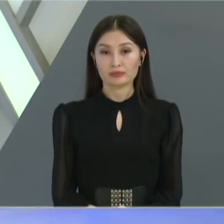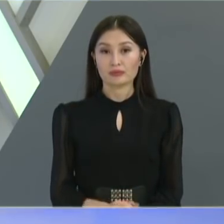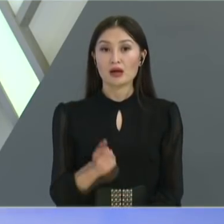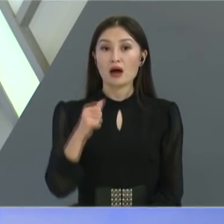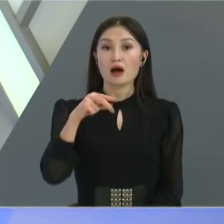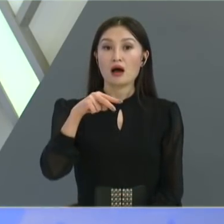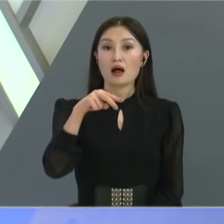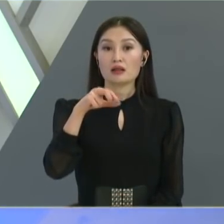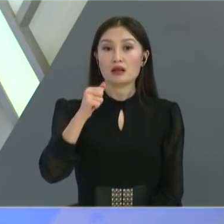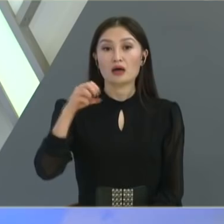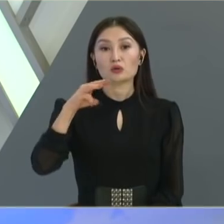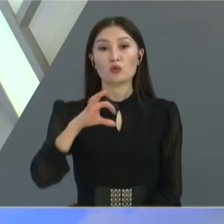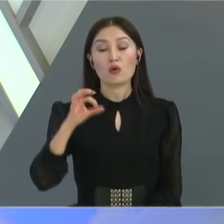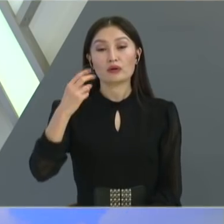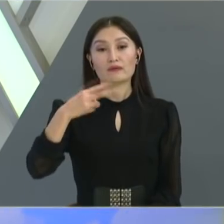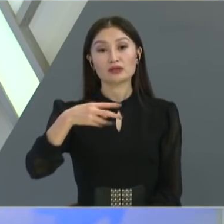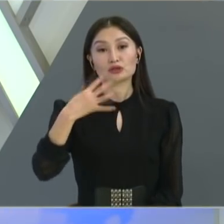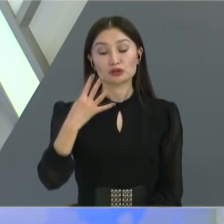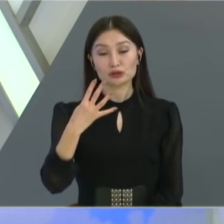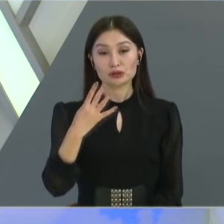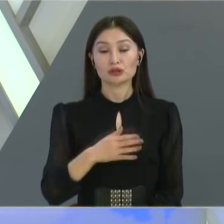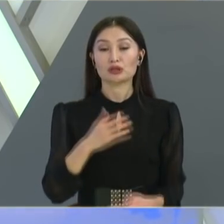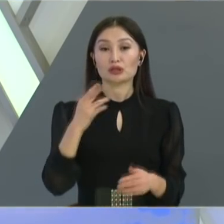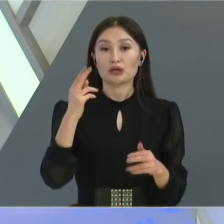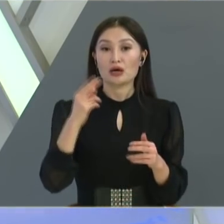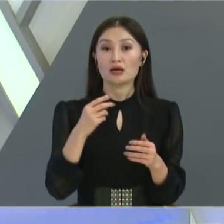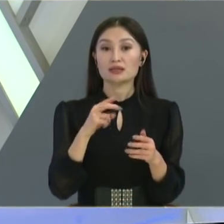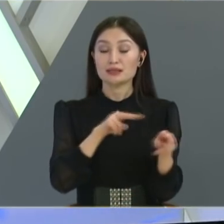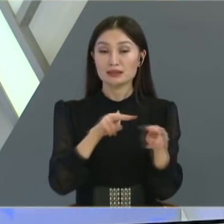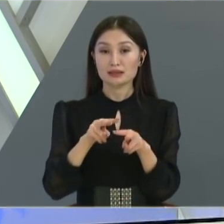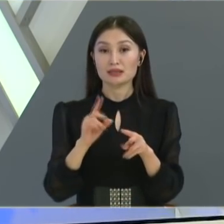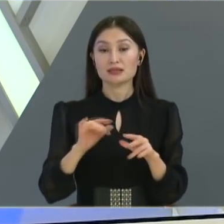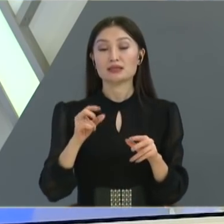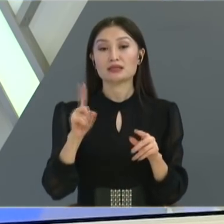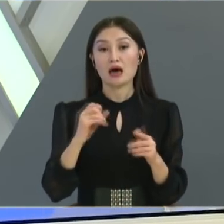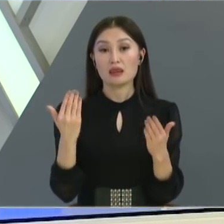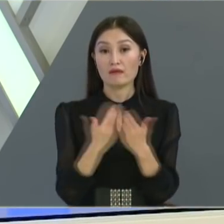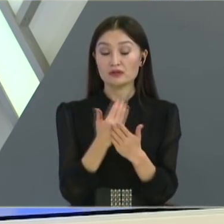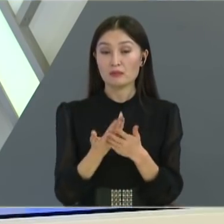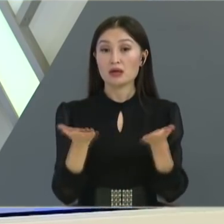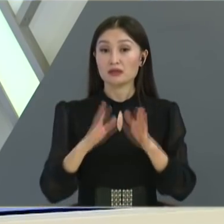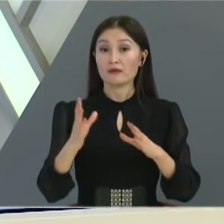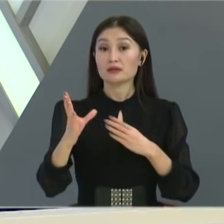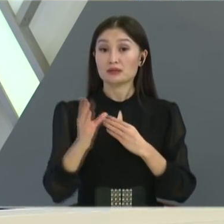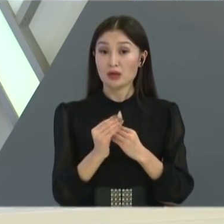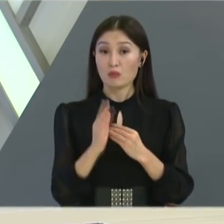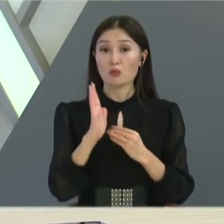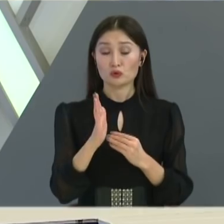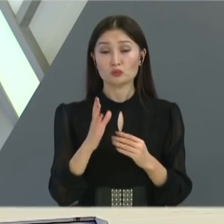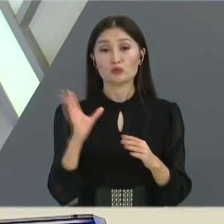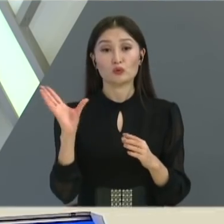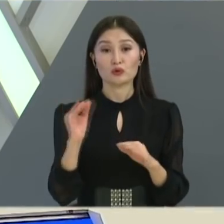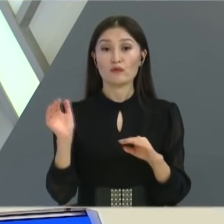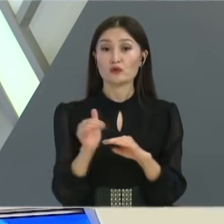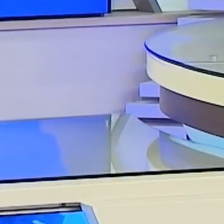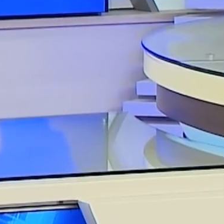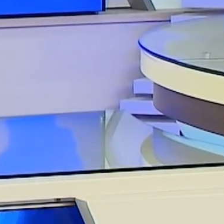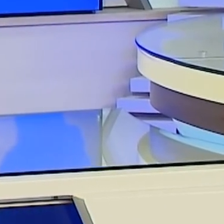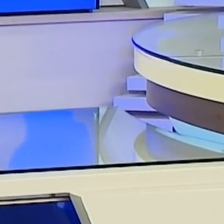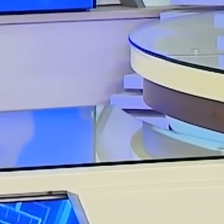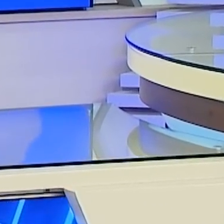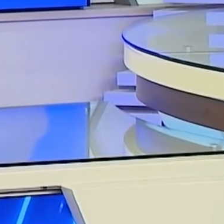АЛАТО 24 следит за развитием событий. Оставайтесь с нами, и пусть у вас будет все хорошо.